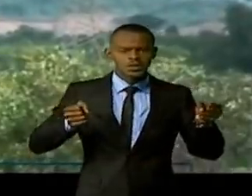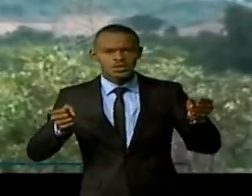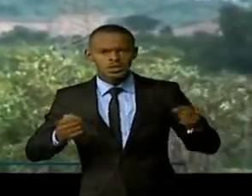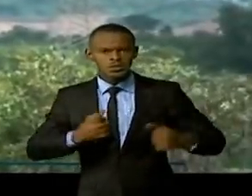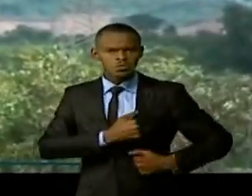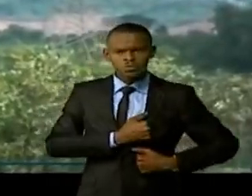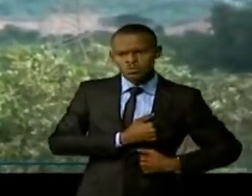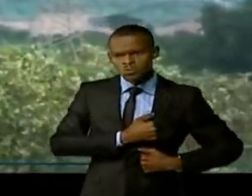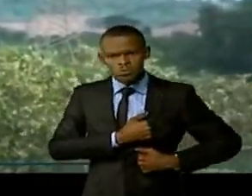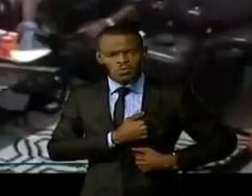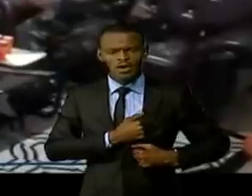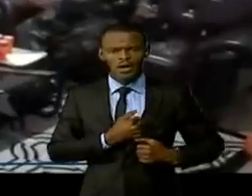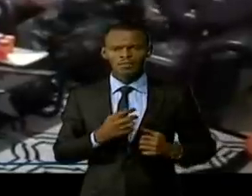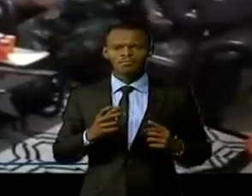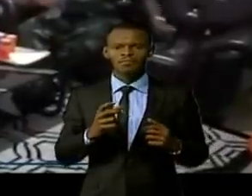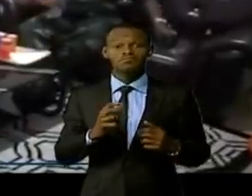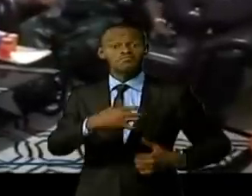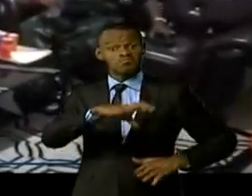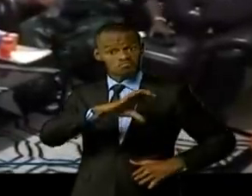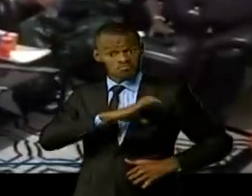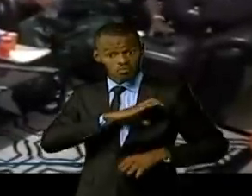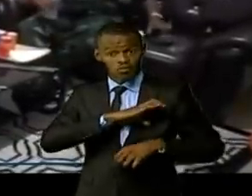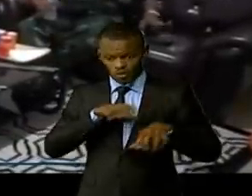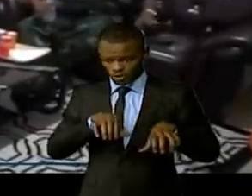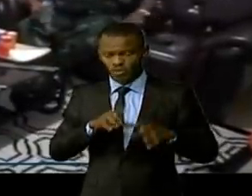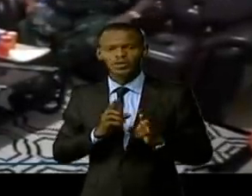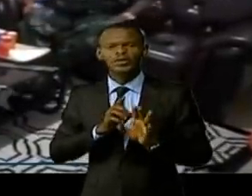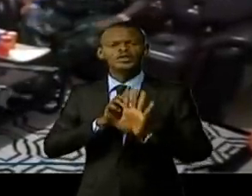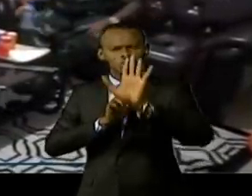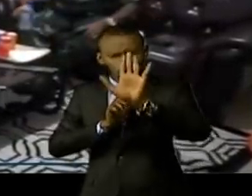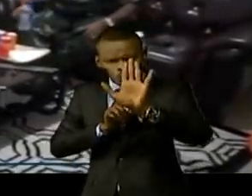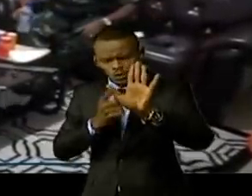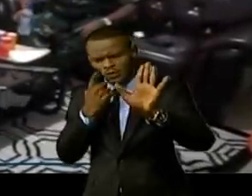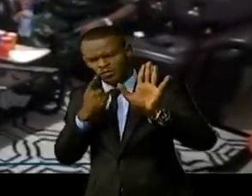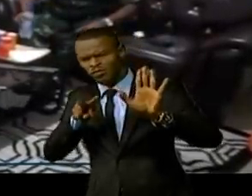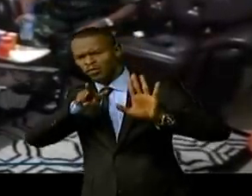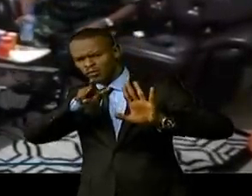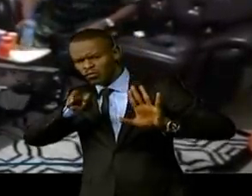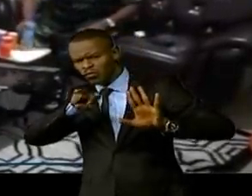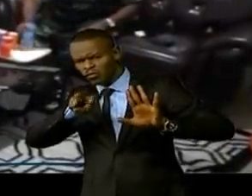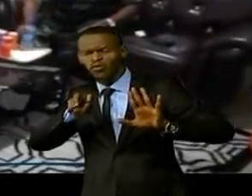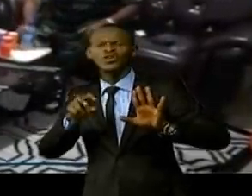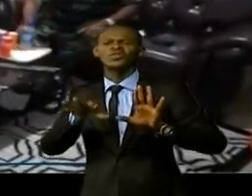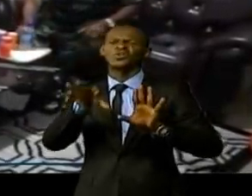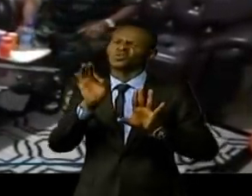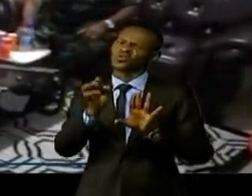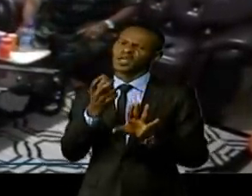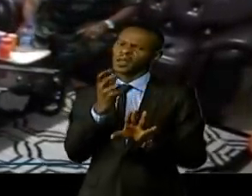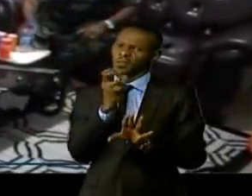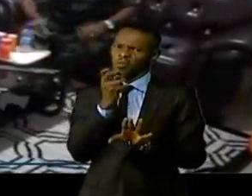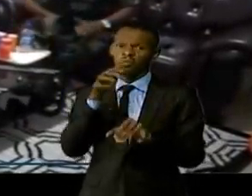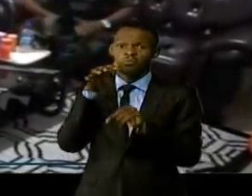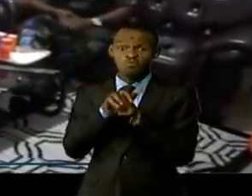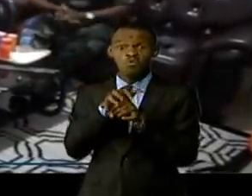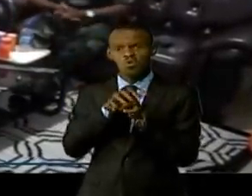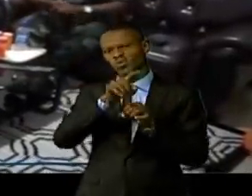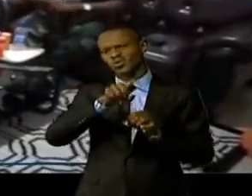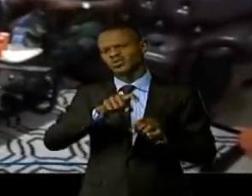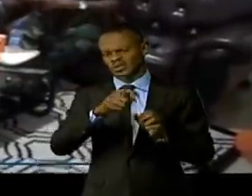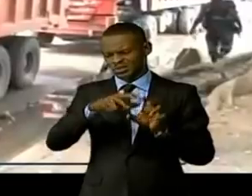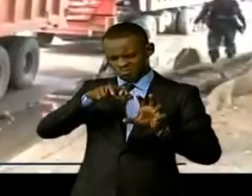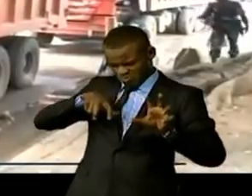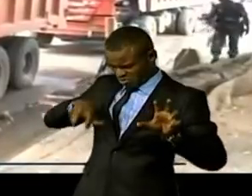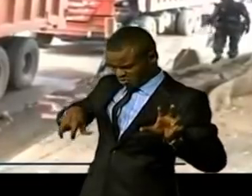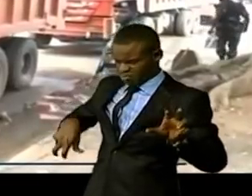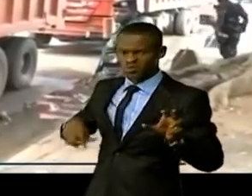police nationale congolaise. Sous le commissaire provincial AI de la police nationale congolaise, le colonel Ilunga Norbert, qui